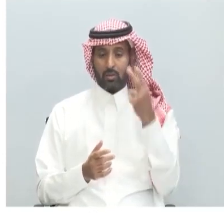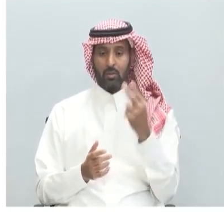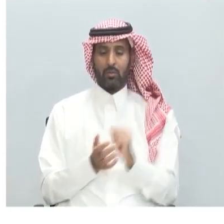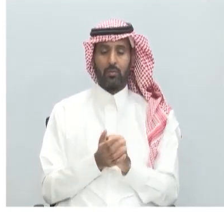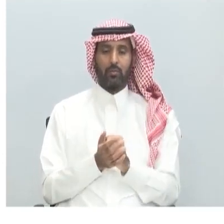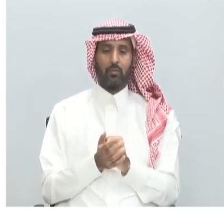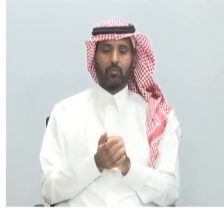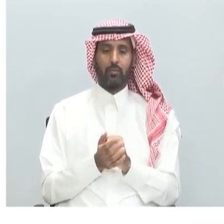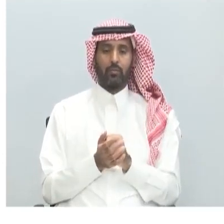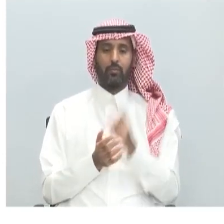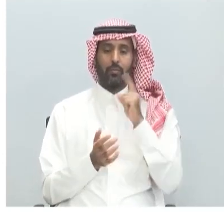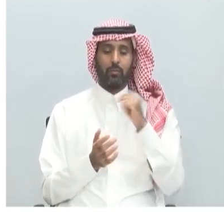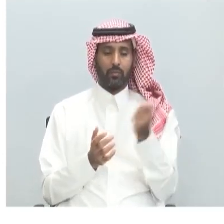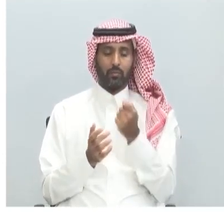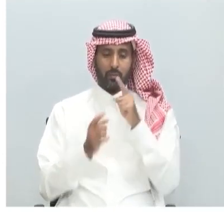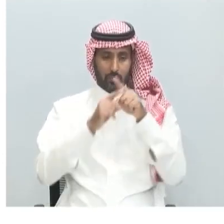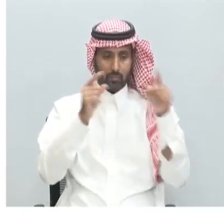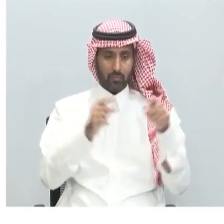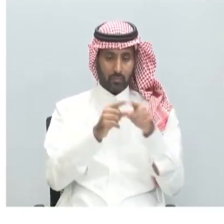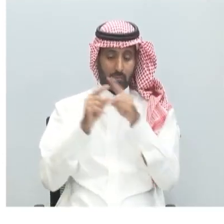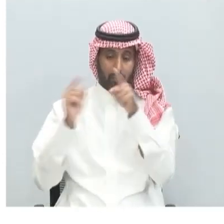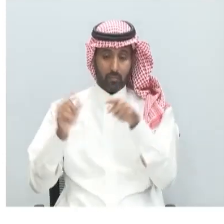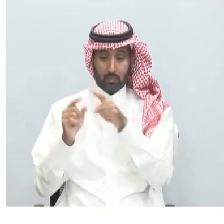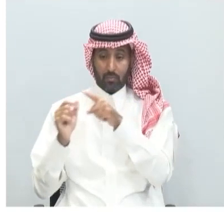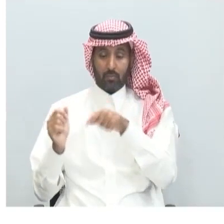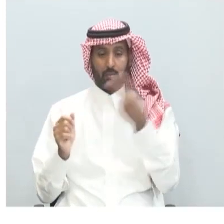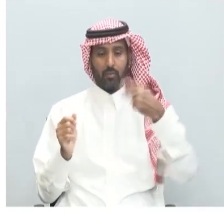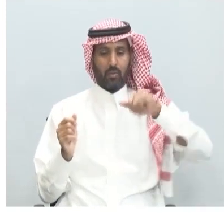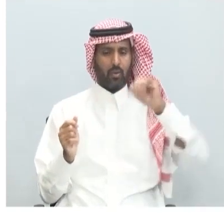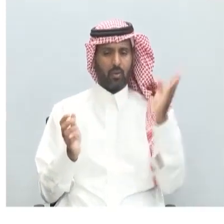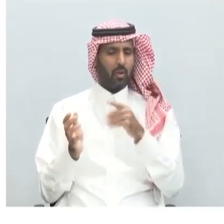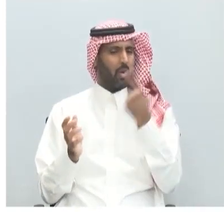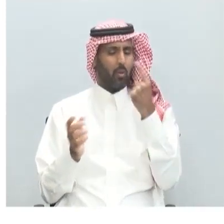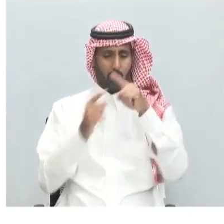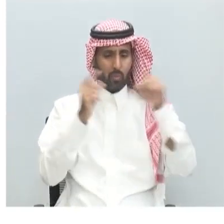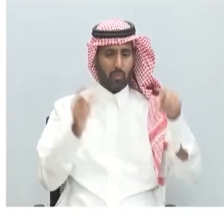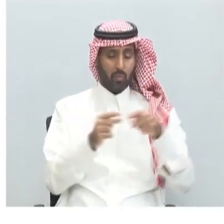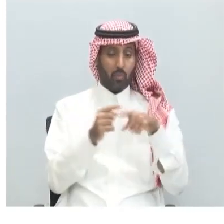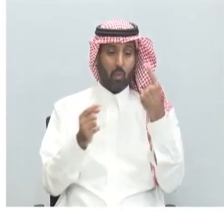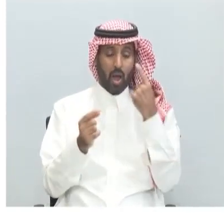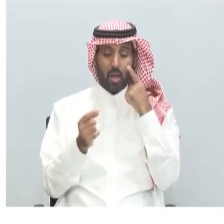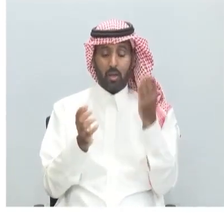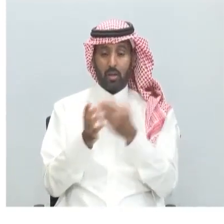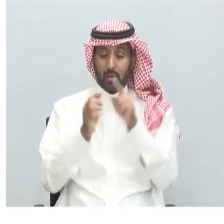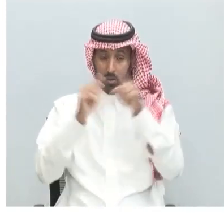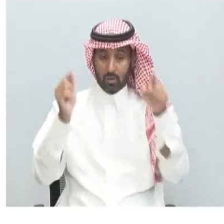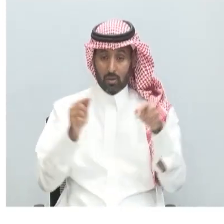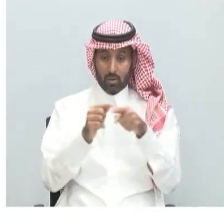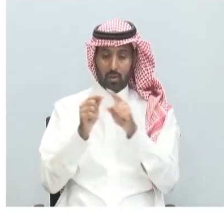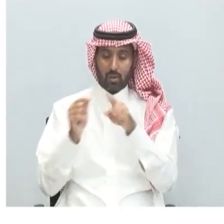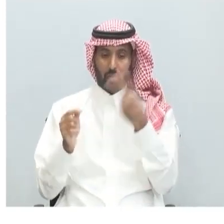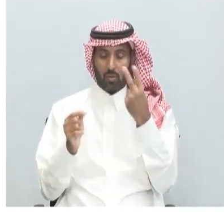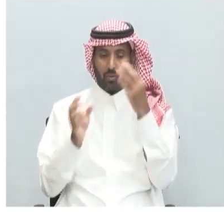اذا قمت برسم المربعات للهيليوم والغرفه لا يوجد فيها الا واحد والهيليوم الغرفه يوجد فيها او المربع يوجد فيه